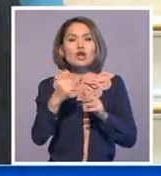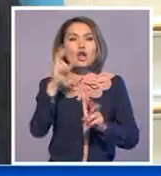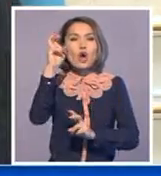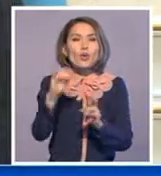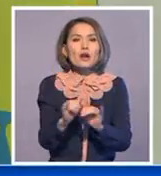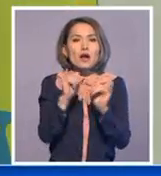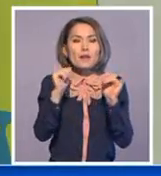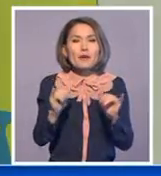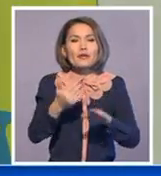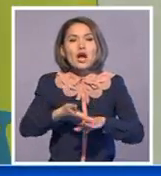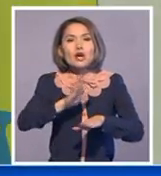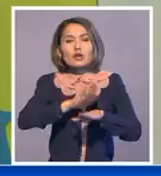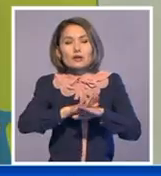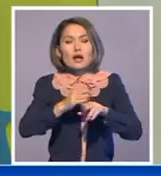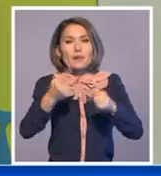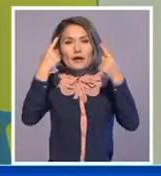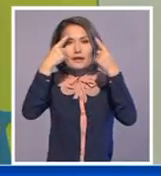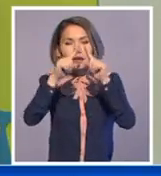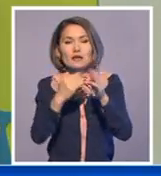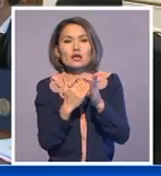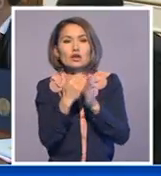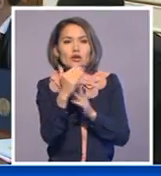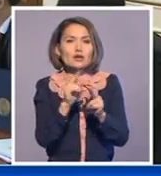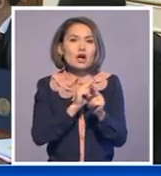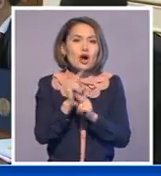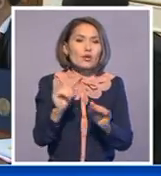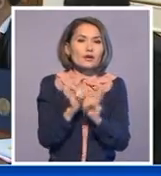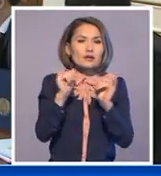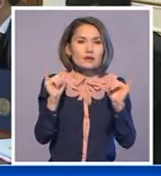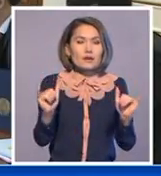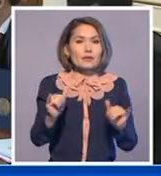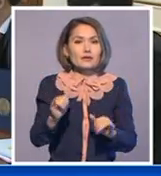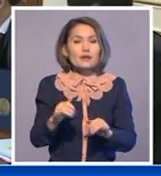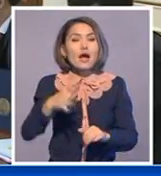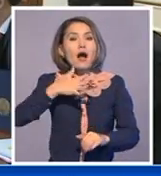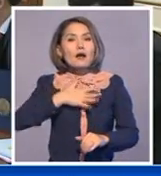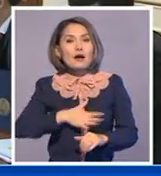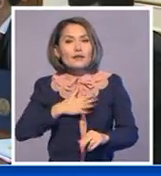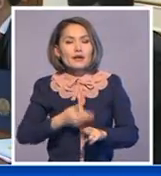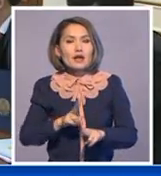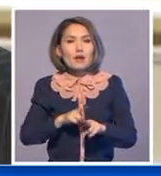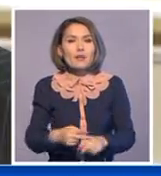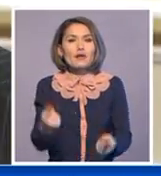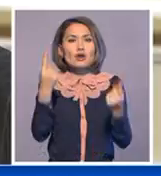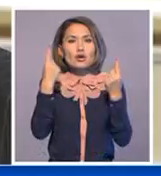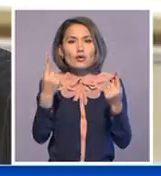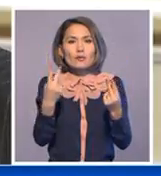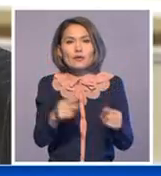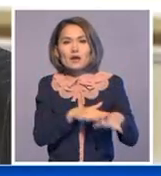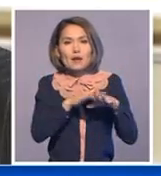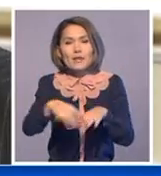сондай-ақ жоғары техникалық білім беру саласындағы ынтымақтастықты кеңейту мүмкіндіктерін талқылады. Канада ең алып инвесторлардың бірі.